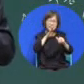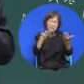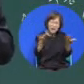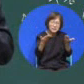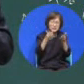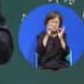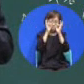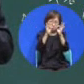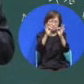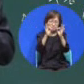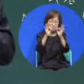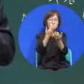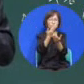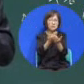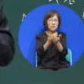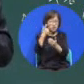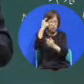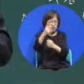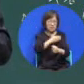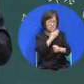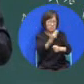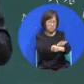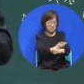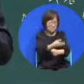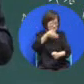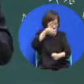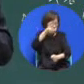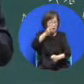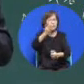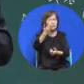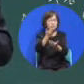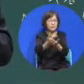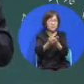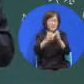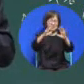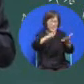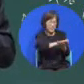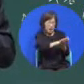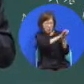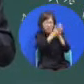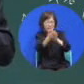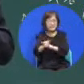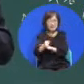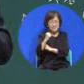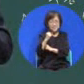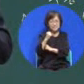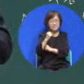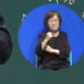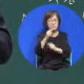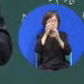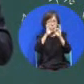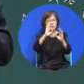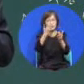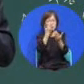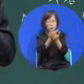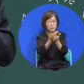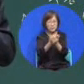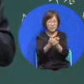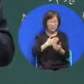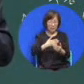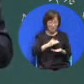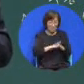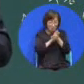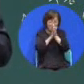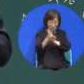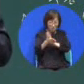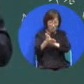facts. 영적인 능력을 먼저 보게 해 주옵소서. First of all, help us to see the spiritual 세상 바꾸는 power. 힘을 보게 해 주옵소서. And help us to see the strength by which we can change the world. 하나님 능력 보게